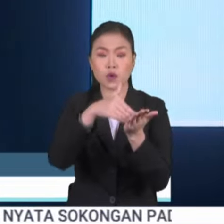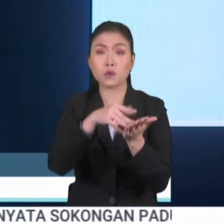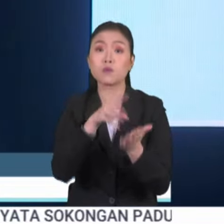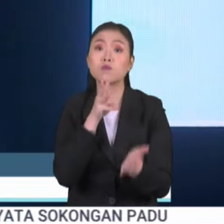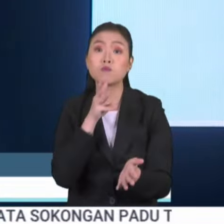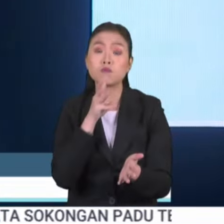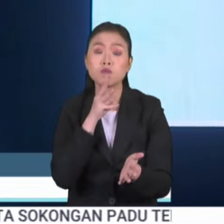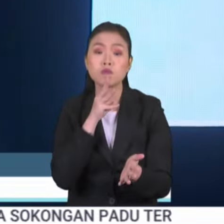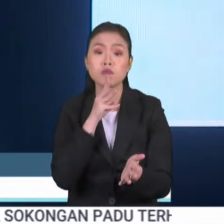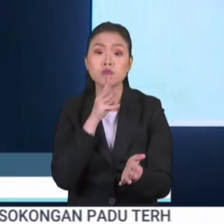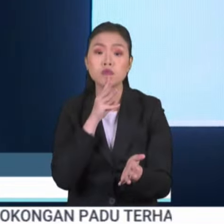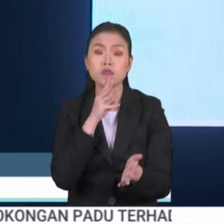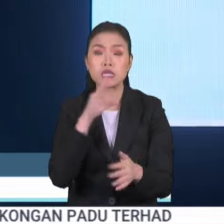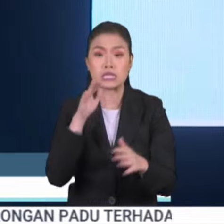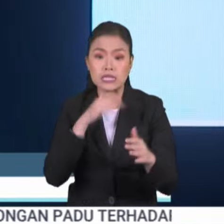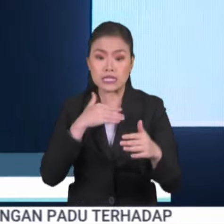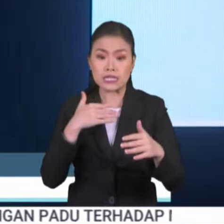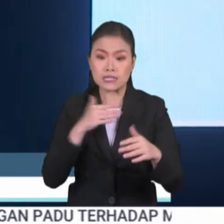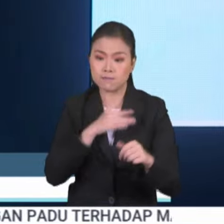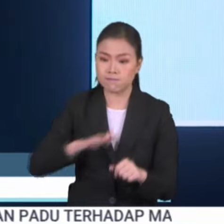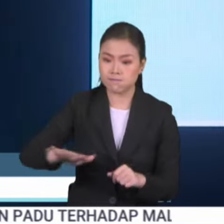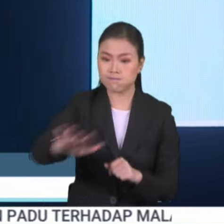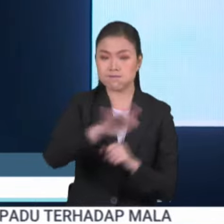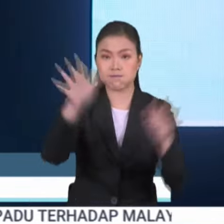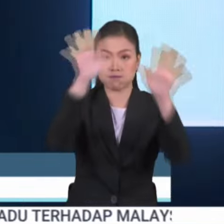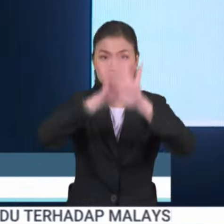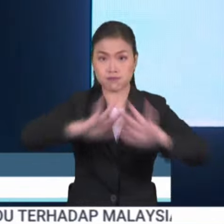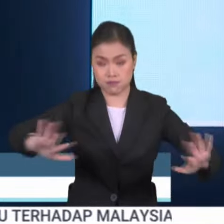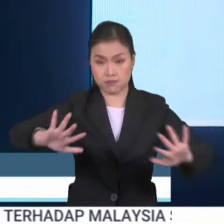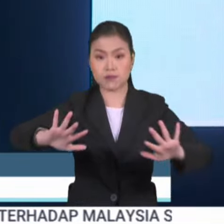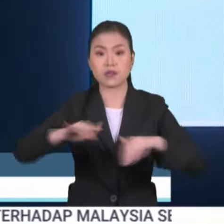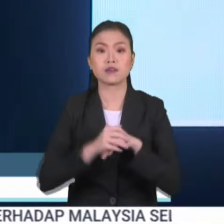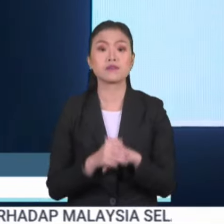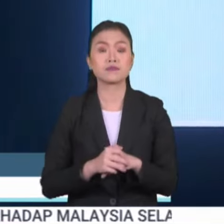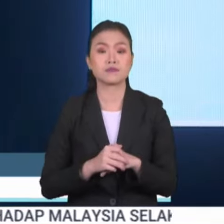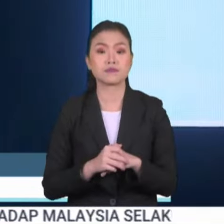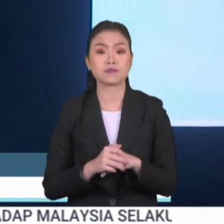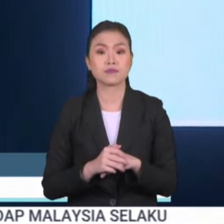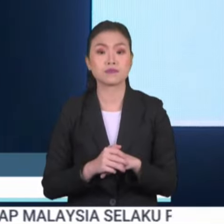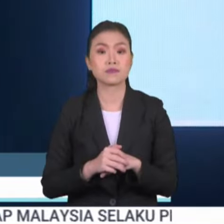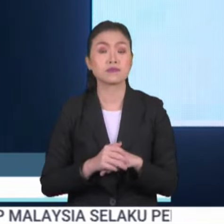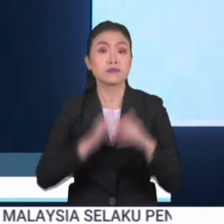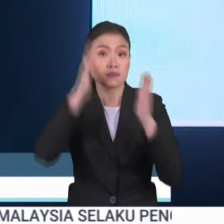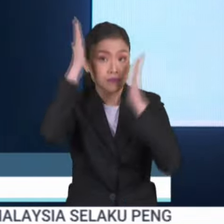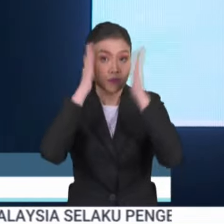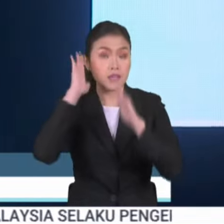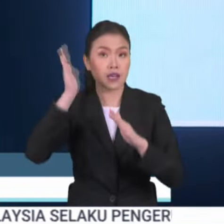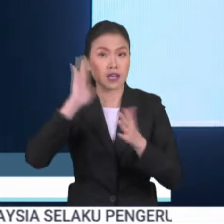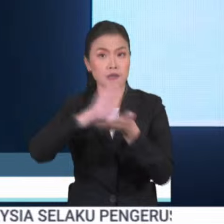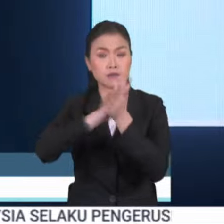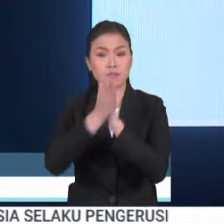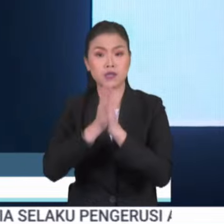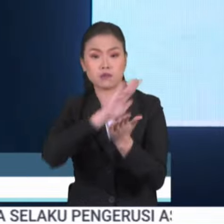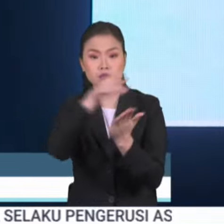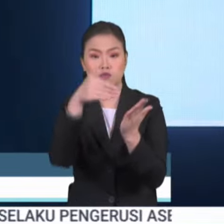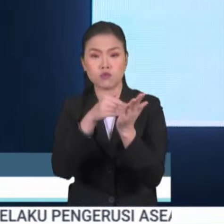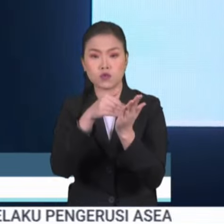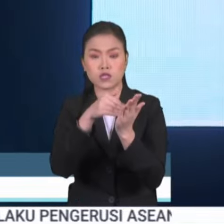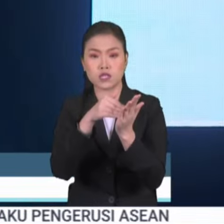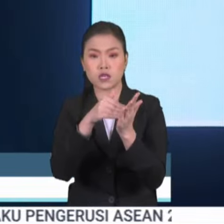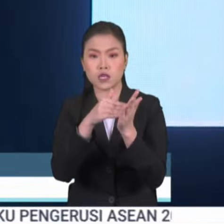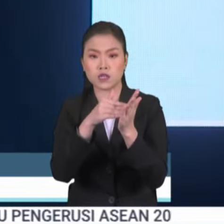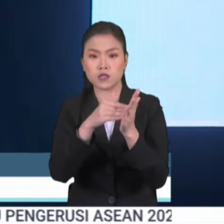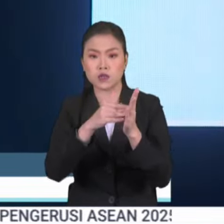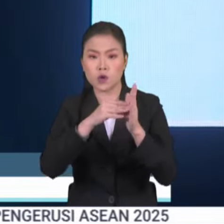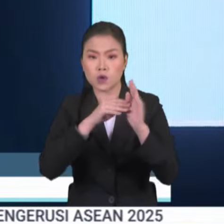membangun dan serantau ASEAN sejajar dengan cita-cita ini Malaysia akan menjadi pusat rujukan global